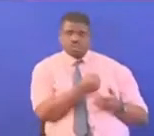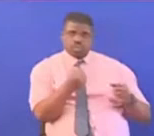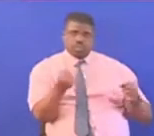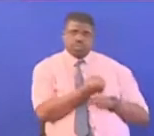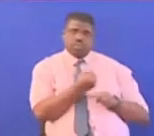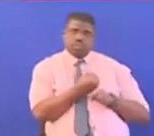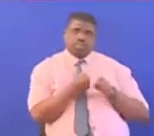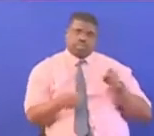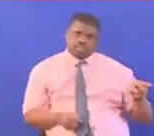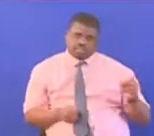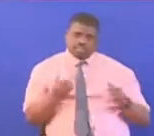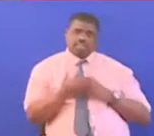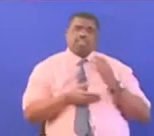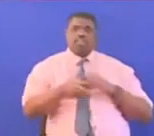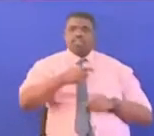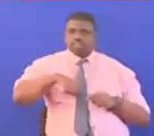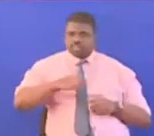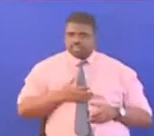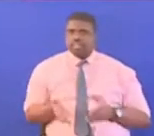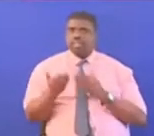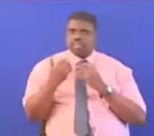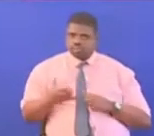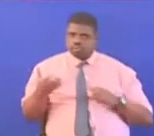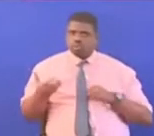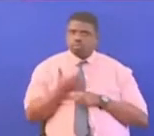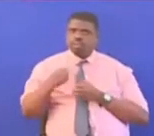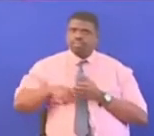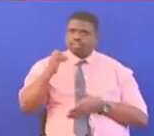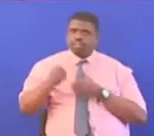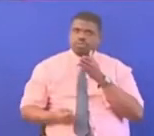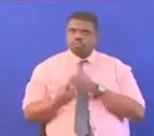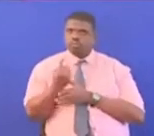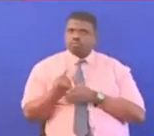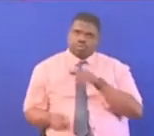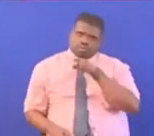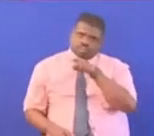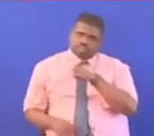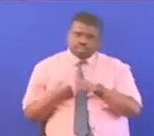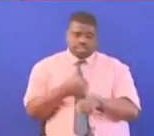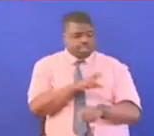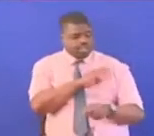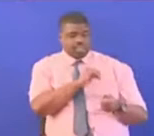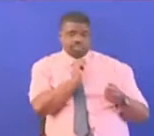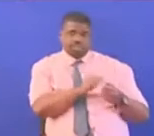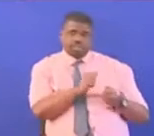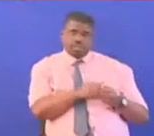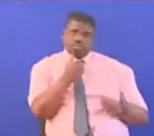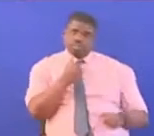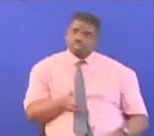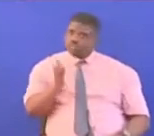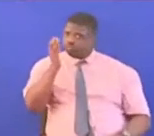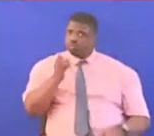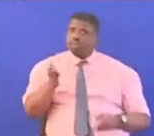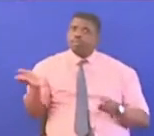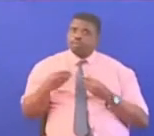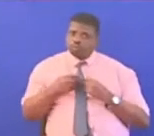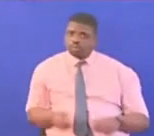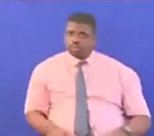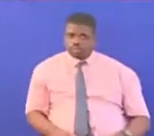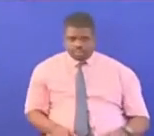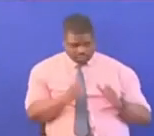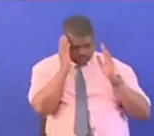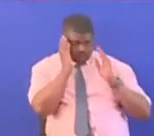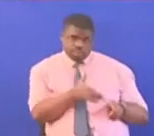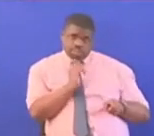ufanyike na nchi yetu iweze kupata faida kutokana na rasilimali ambazo Mwenyezi Mungu alitujalia.